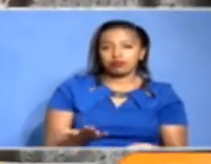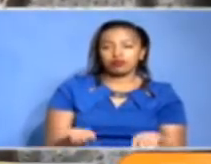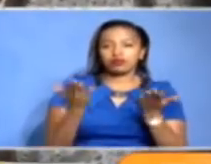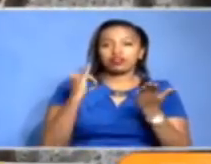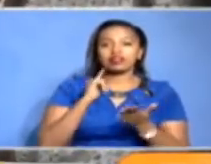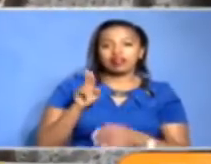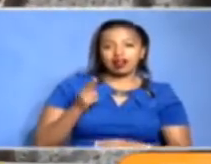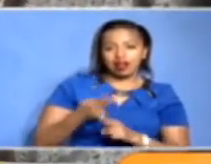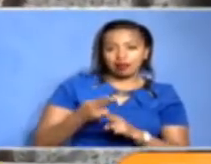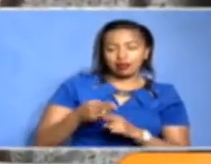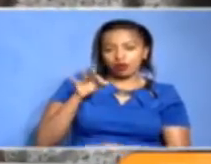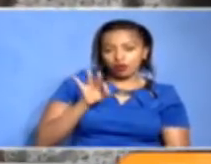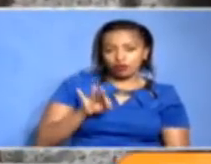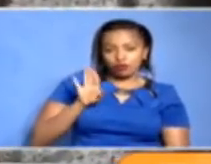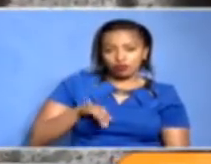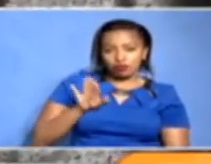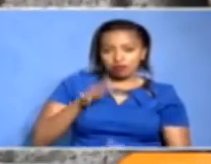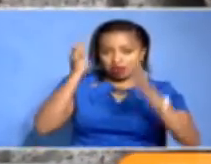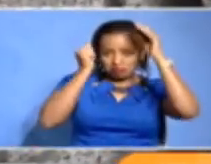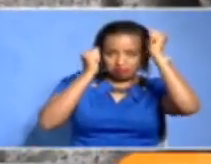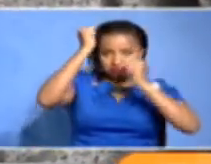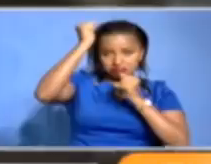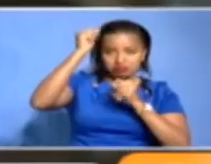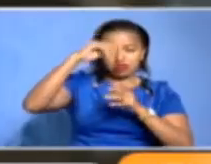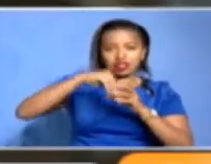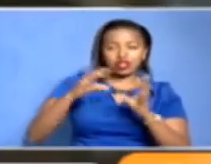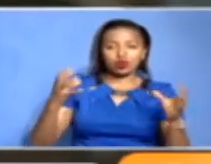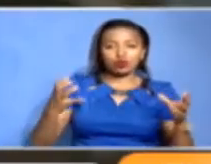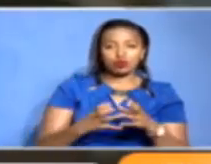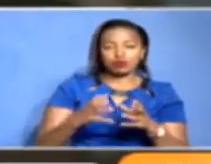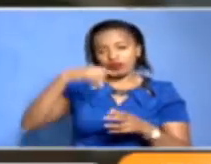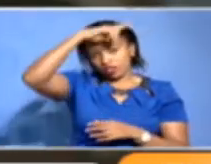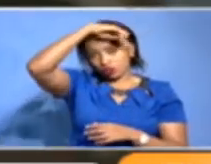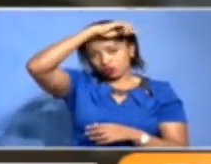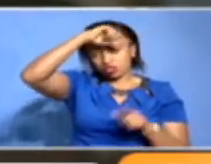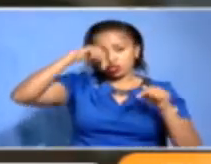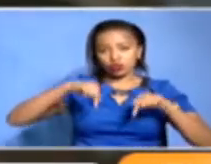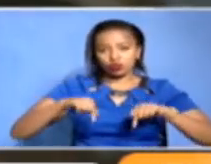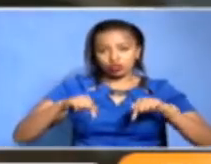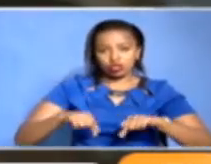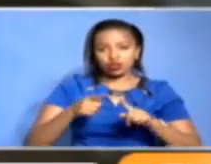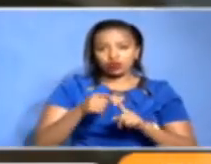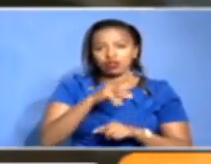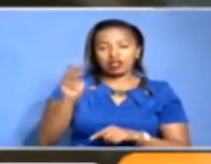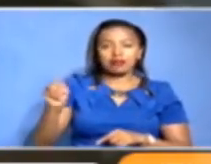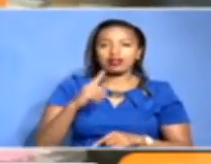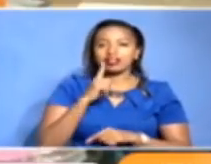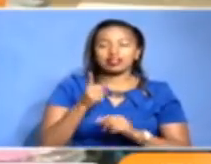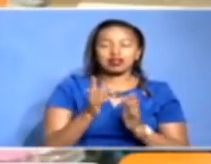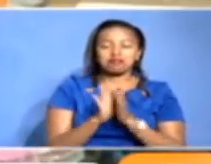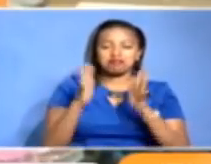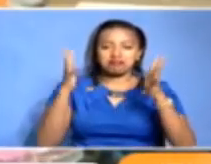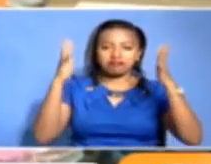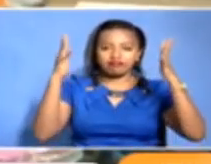of female soldiers among our graduates today. To them too I say congratulations.